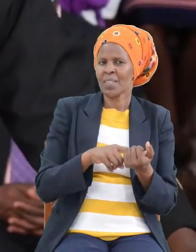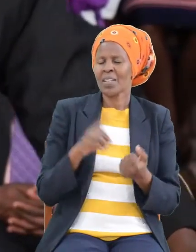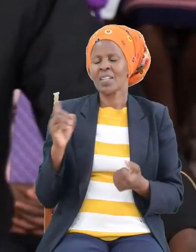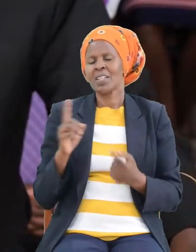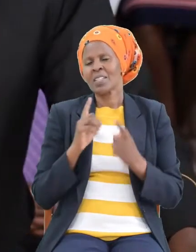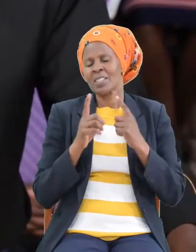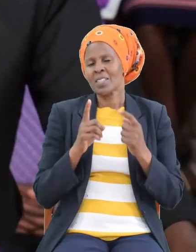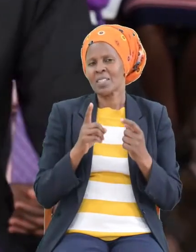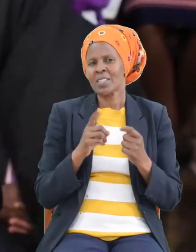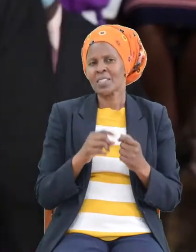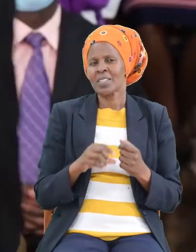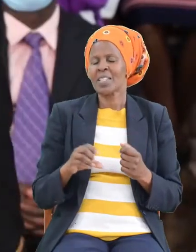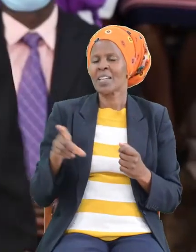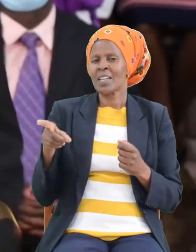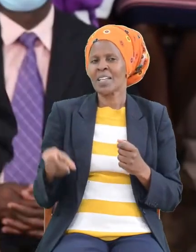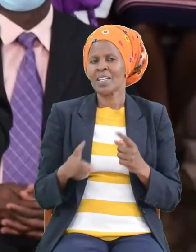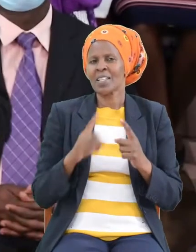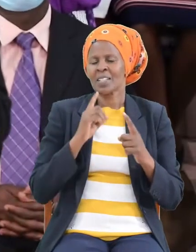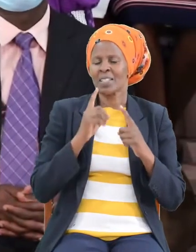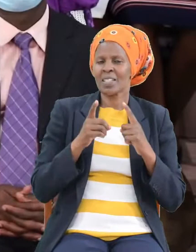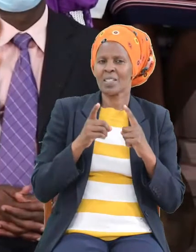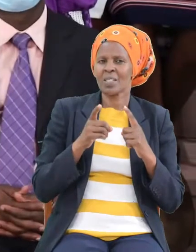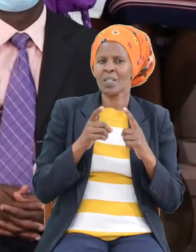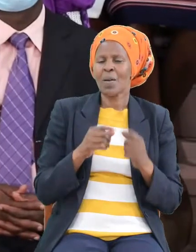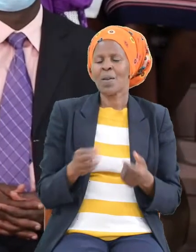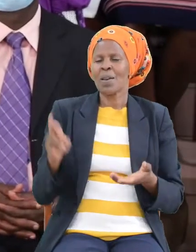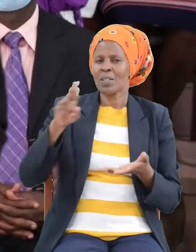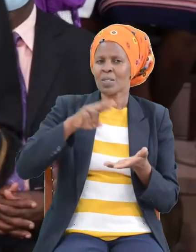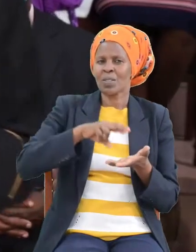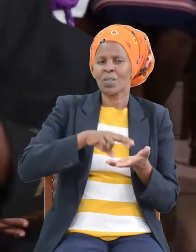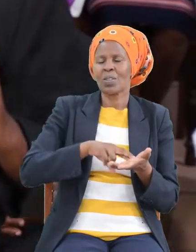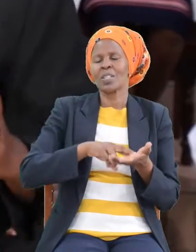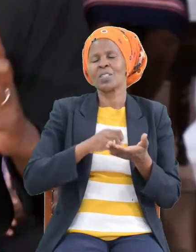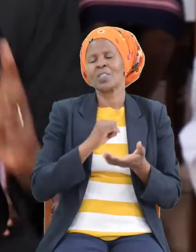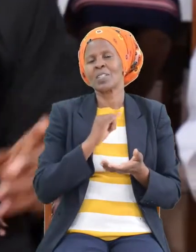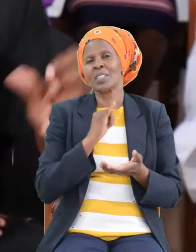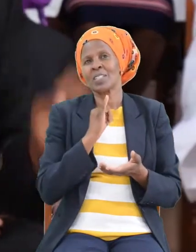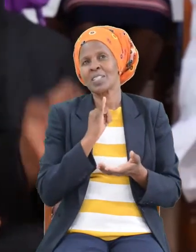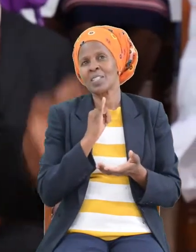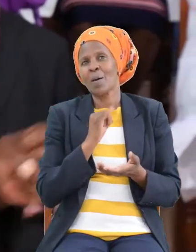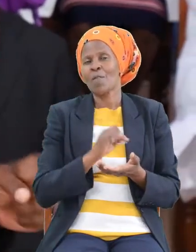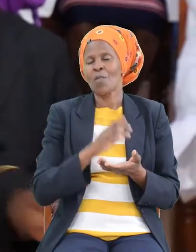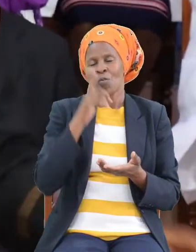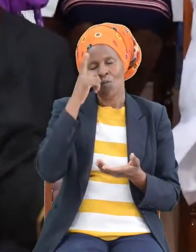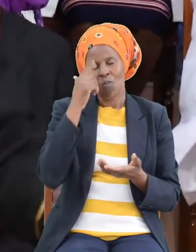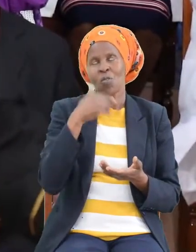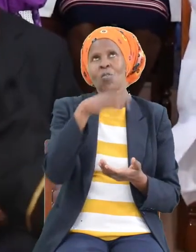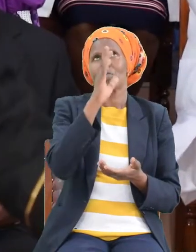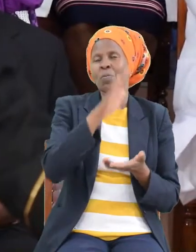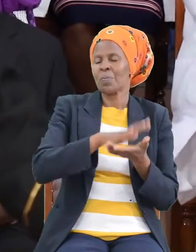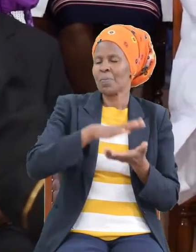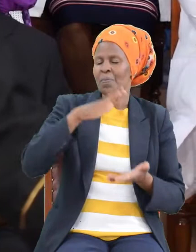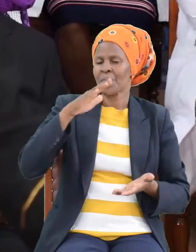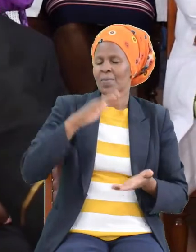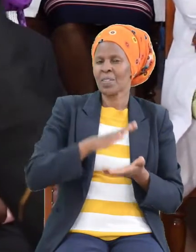juu yake, Ezekieli anawaonyesha kufanywa upya ni ya kuleta utukufu kwa Mungu. Na